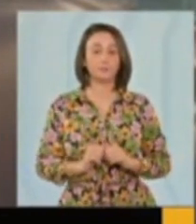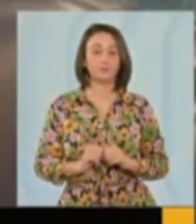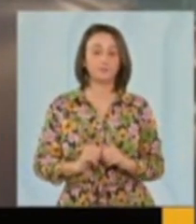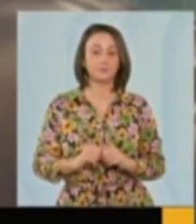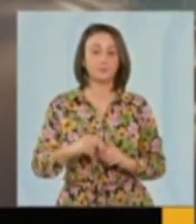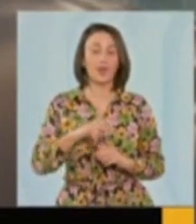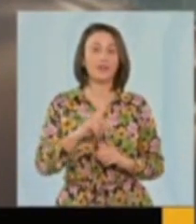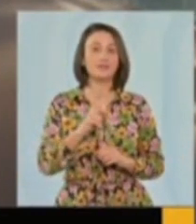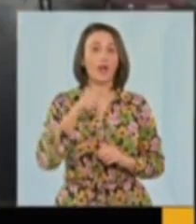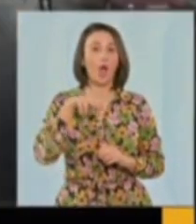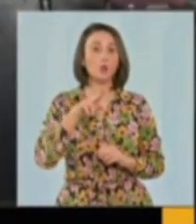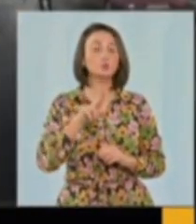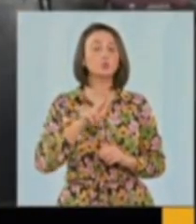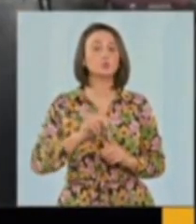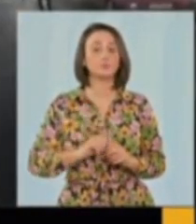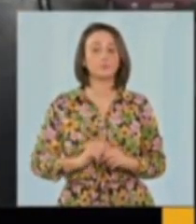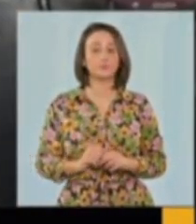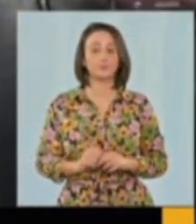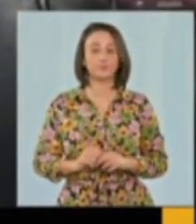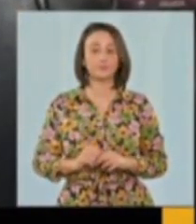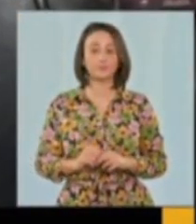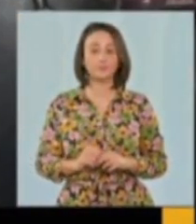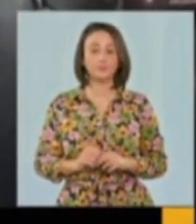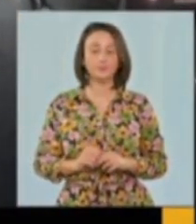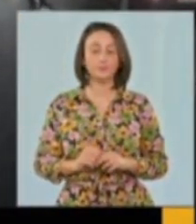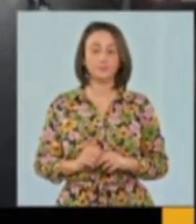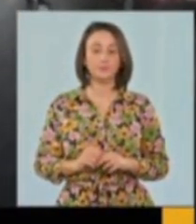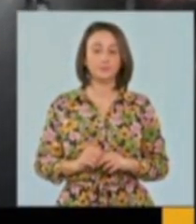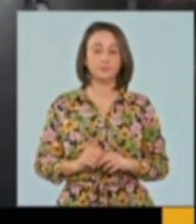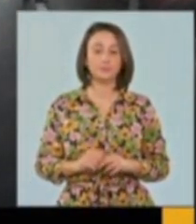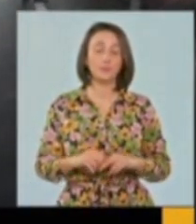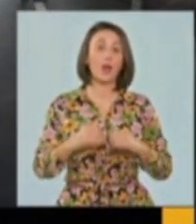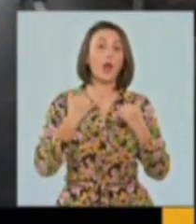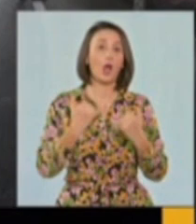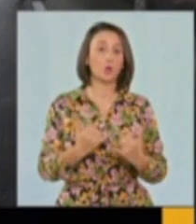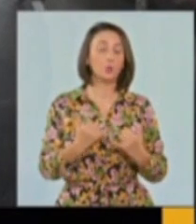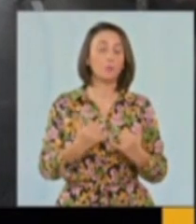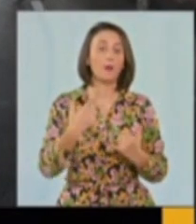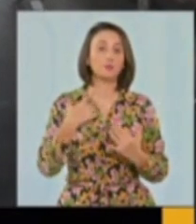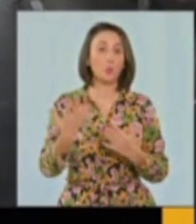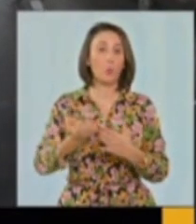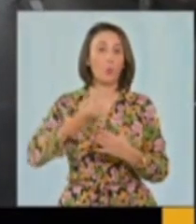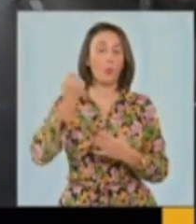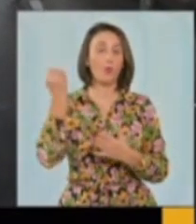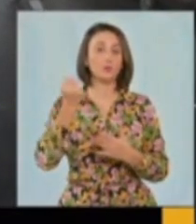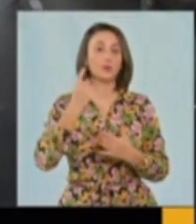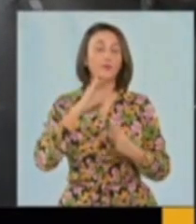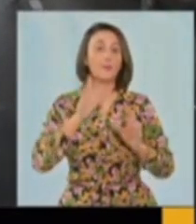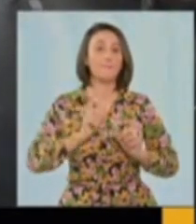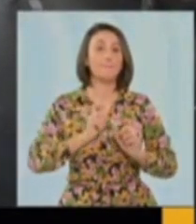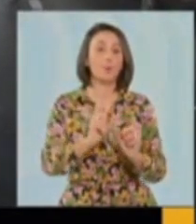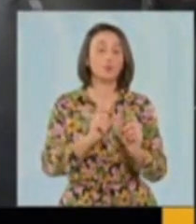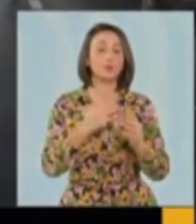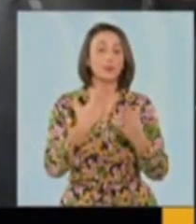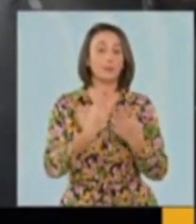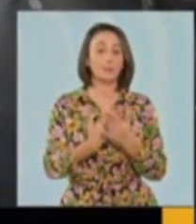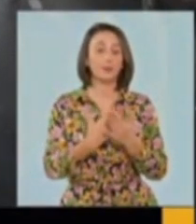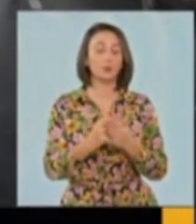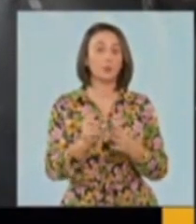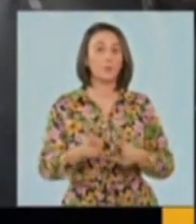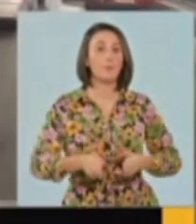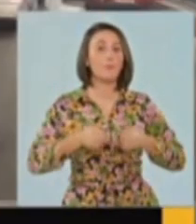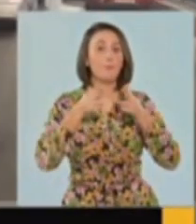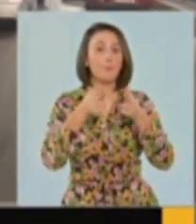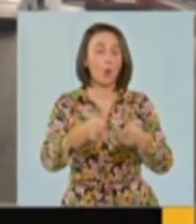din adâncime, dinspre Vitan-Bârzești. Doar că la acest moment restricția a fost ridicată și avem protecție doar pe